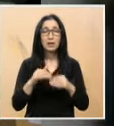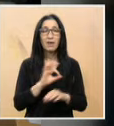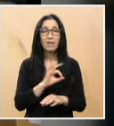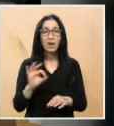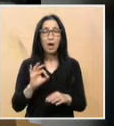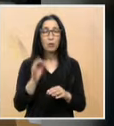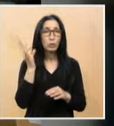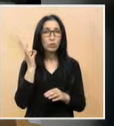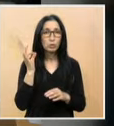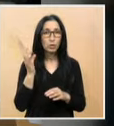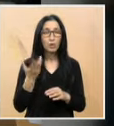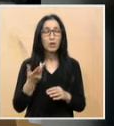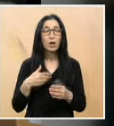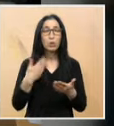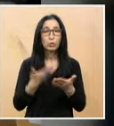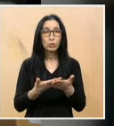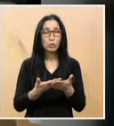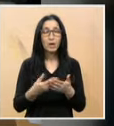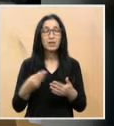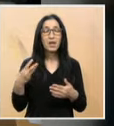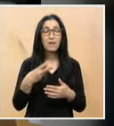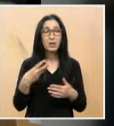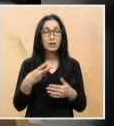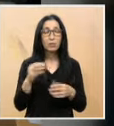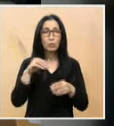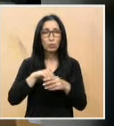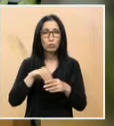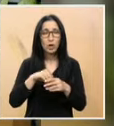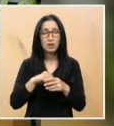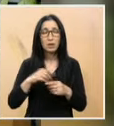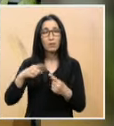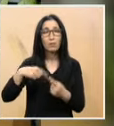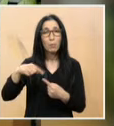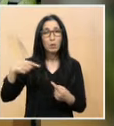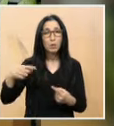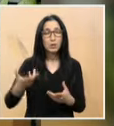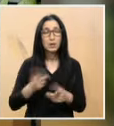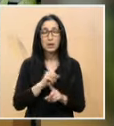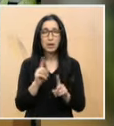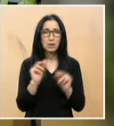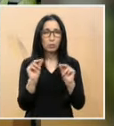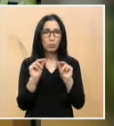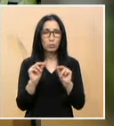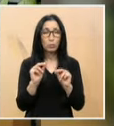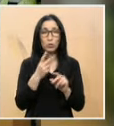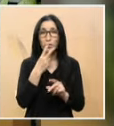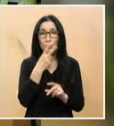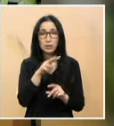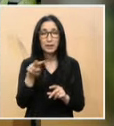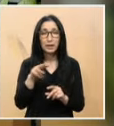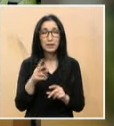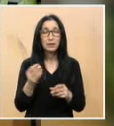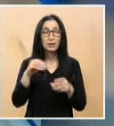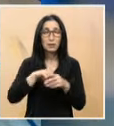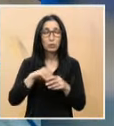практика в реални условия, осигуряване на ефективно участие в процеса, не само да се обучават, но и да